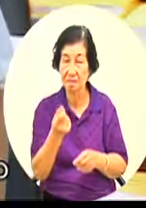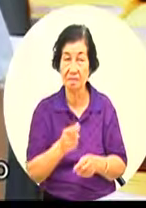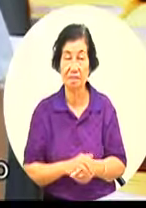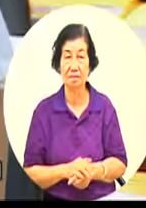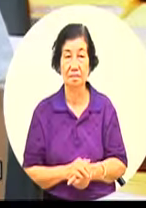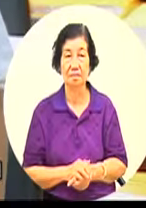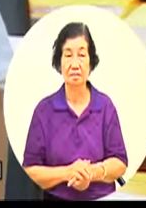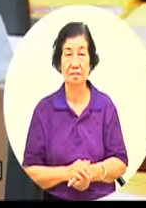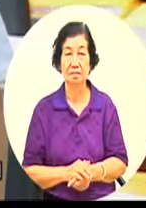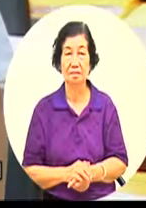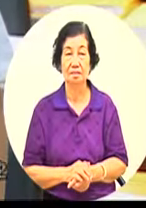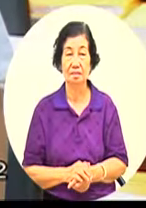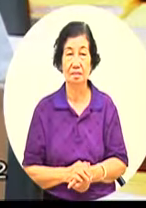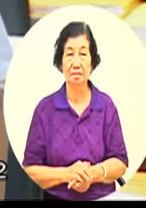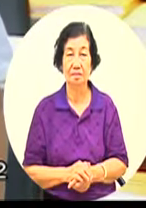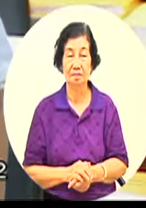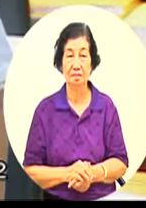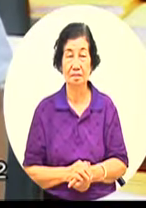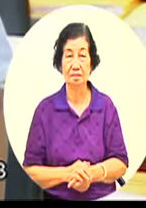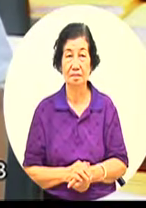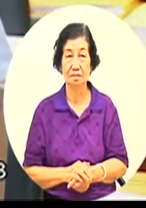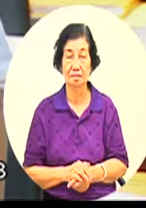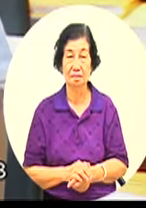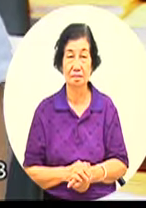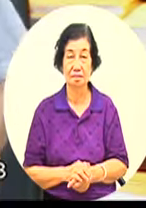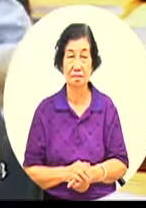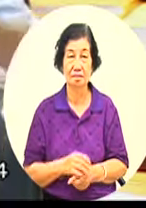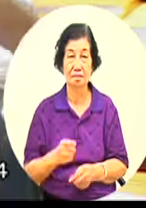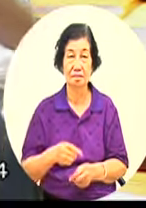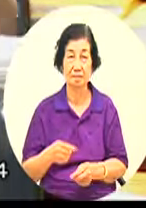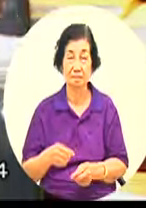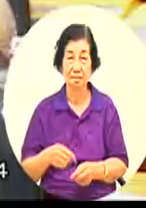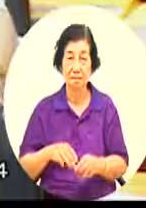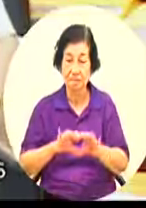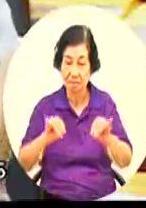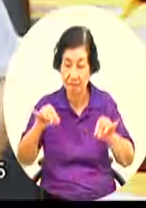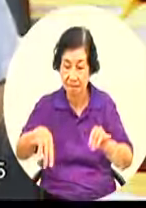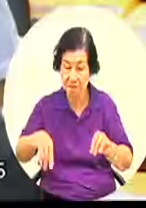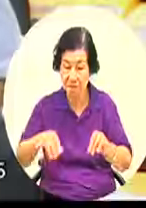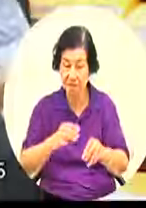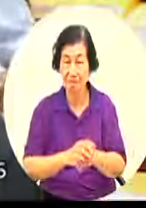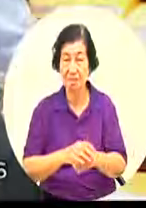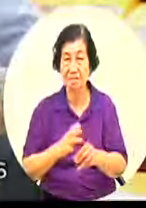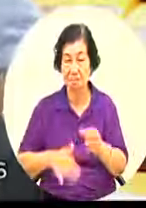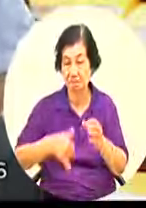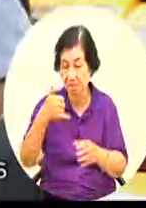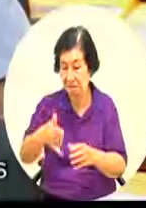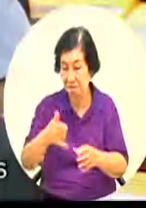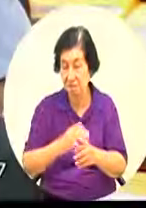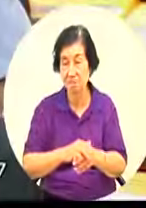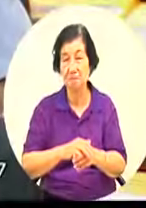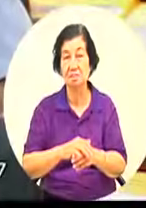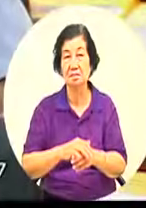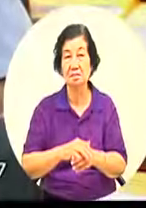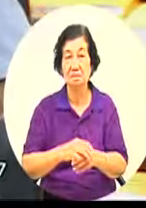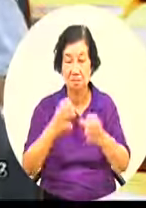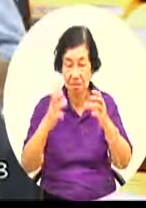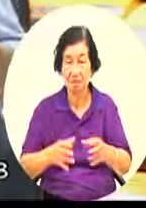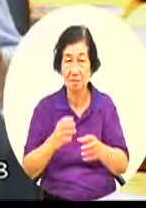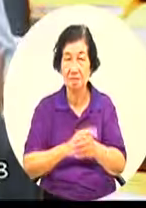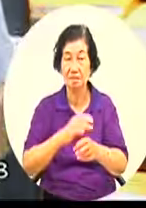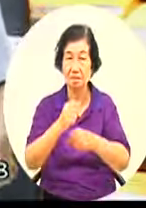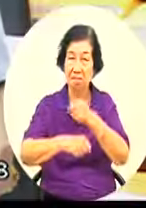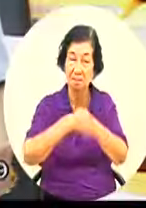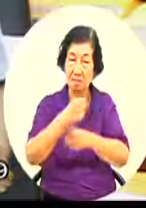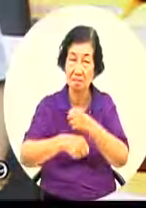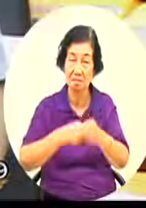得，到底我们那个地方有真的那样不值得你们去那边办那些活动吗？有没有比较